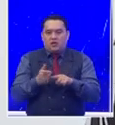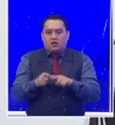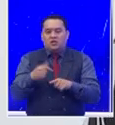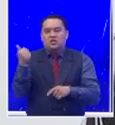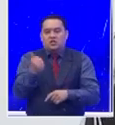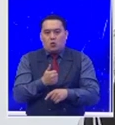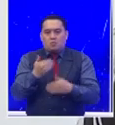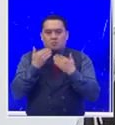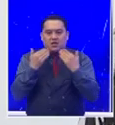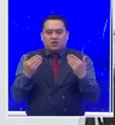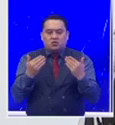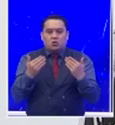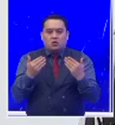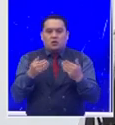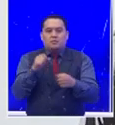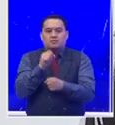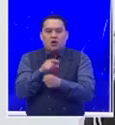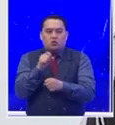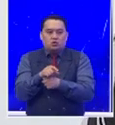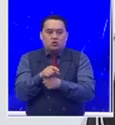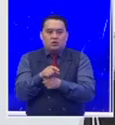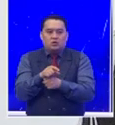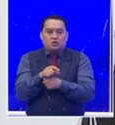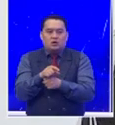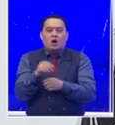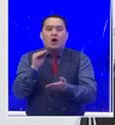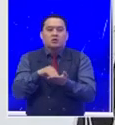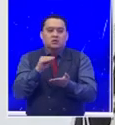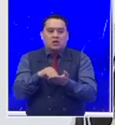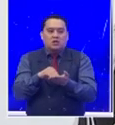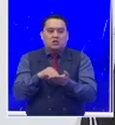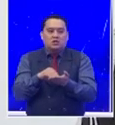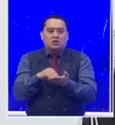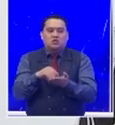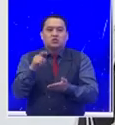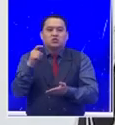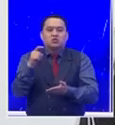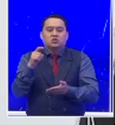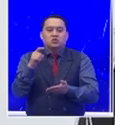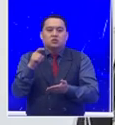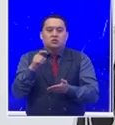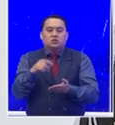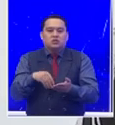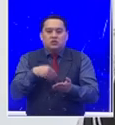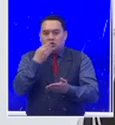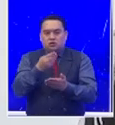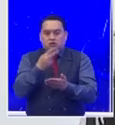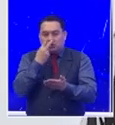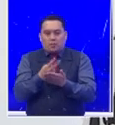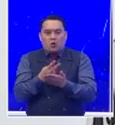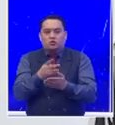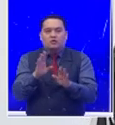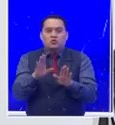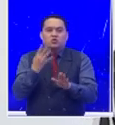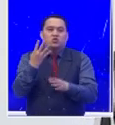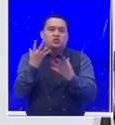последнюю неделю вообще по инструкции суммативное оценивание сочетает, они уже не ставятся, то есть там всего лишь 4